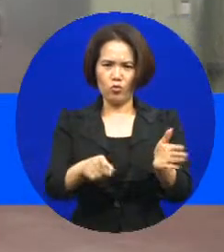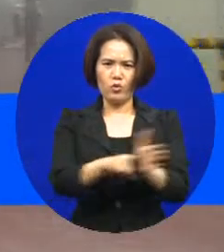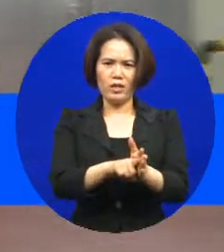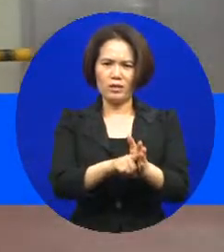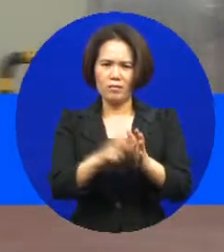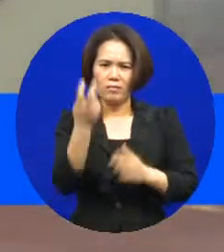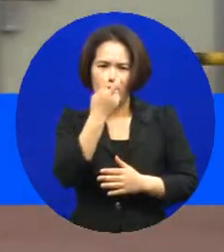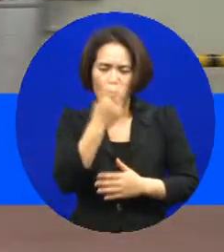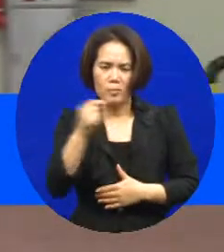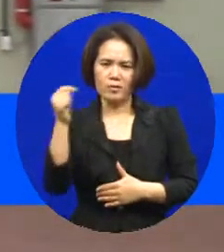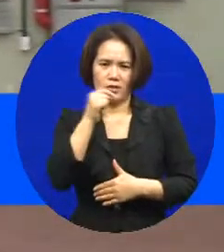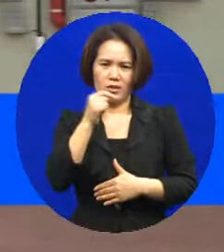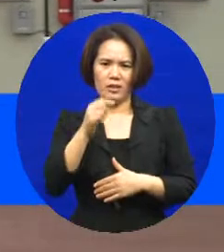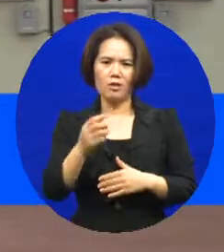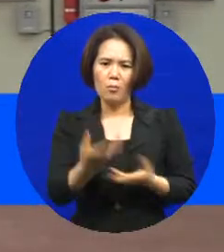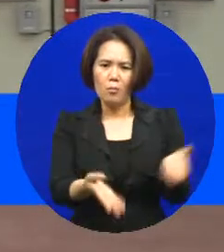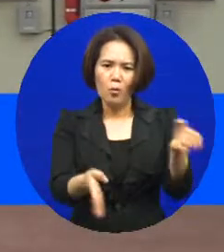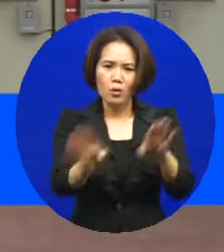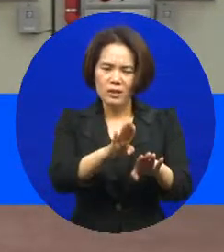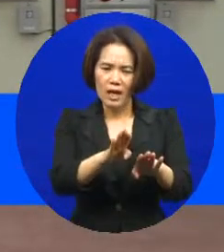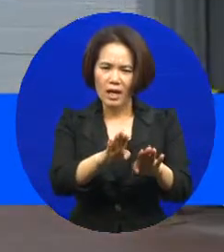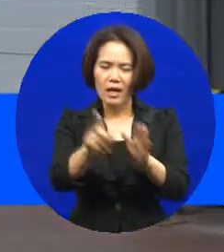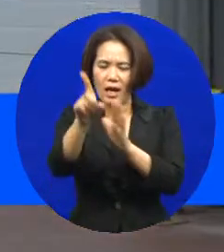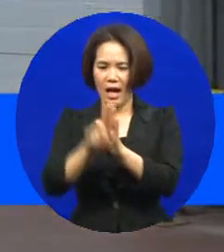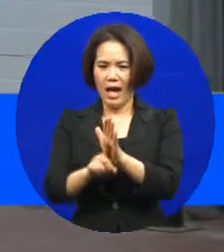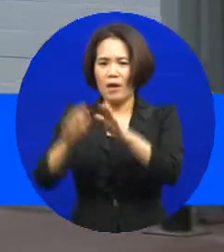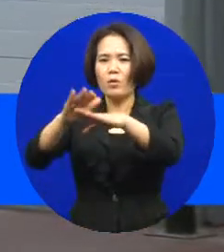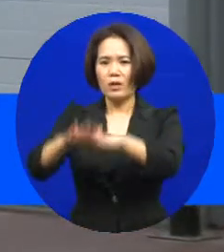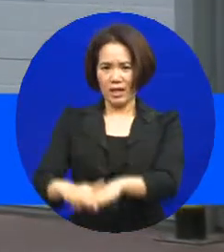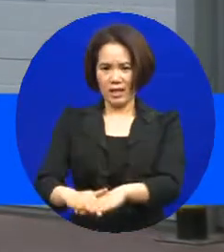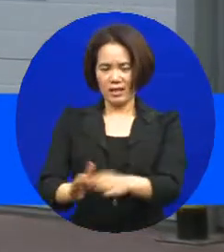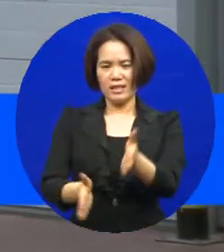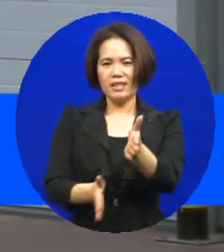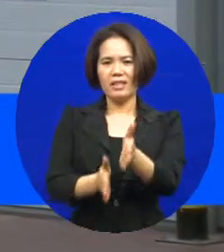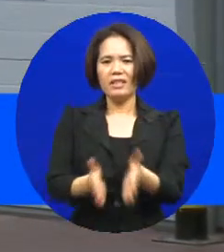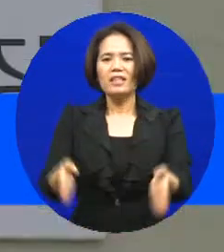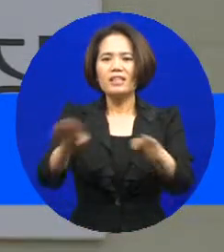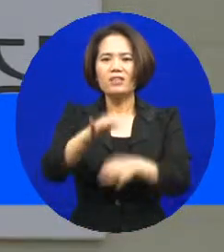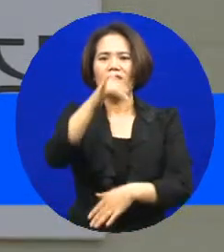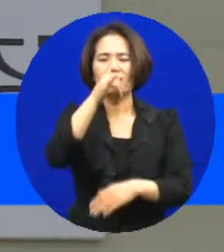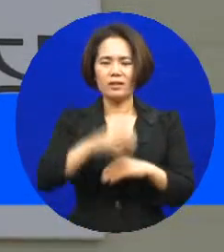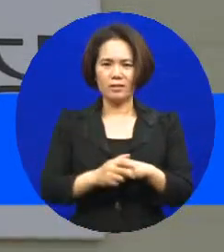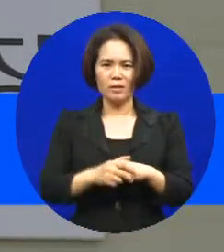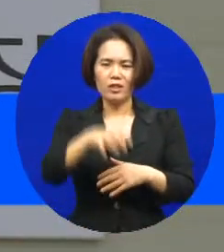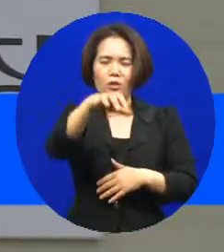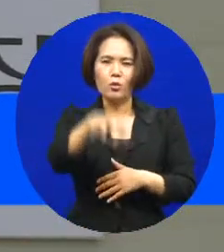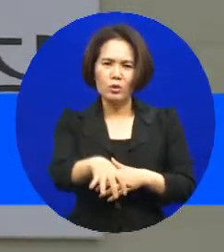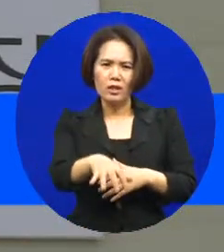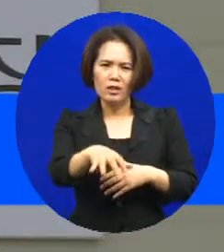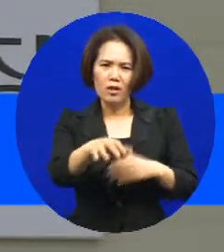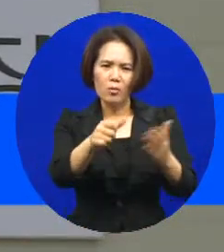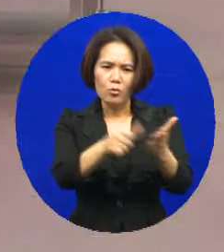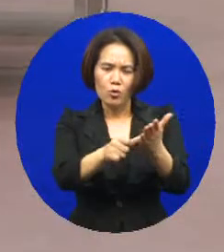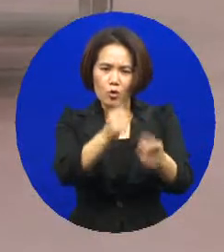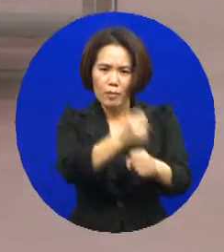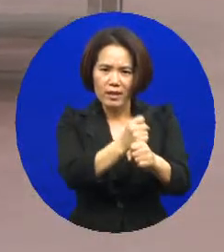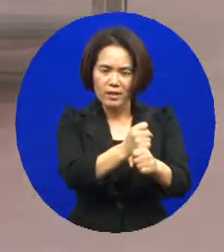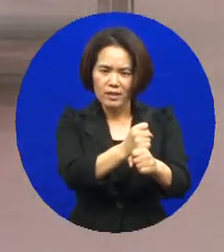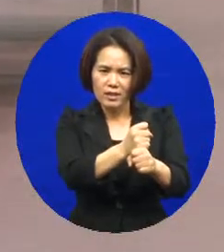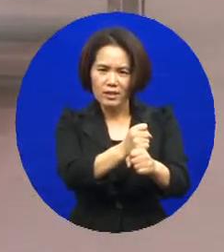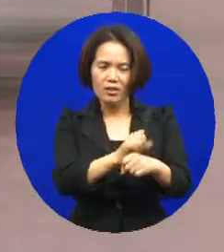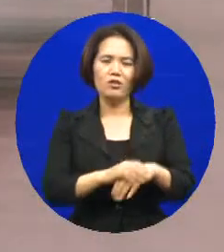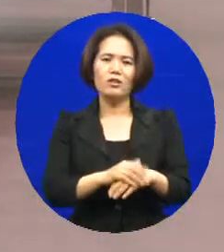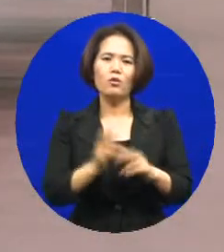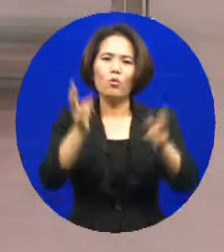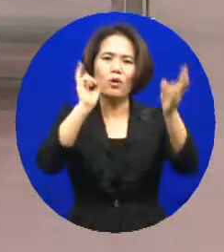전처리와 위생검사 등을 거쳐 포장, 저온, 저장까지 할 수 있는 시설을 갖췄습니다. 이곳에서 상품화된 용인의